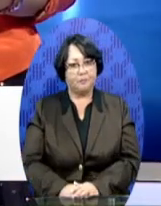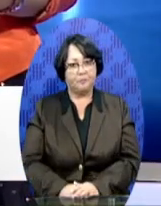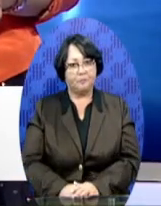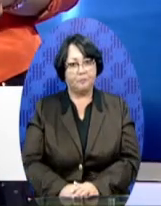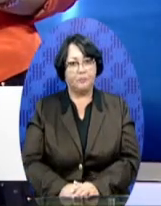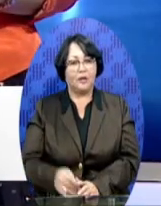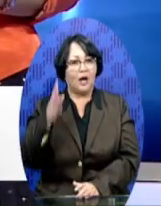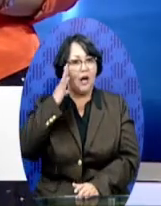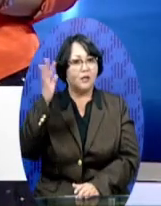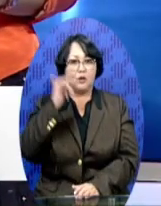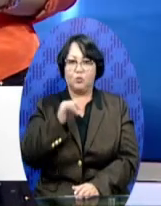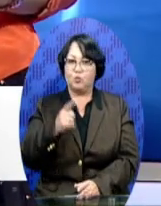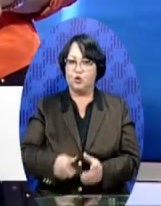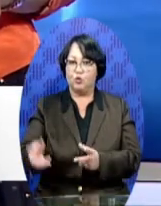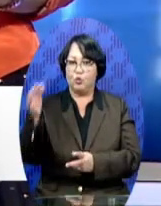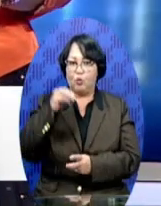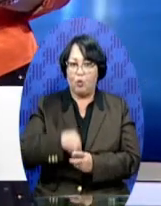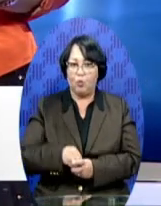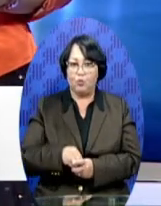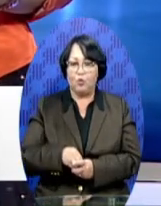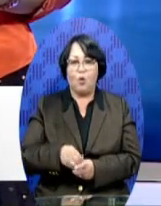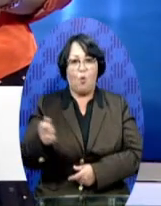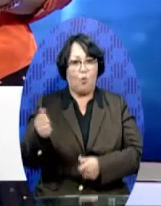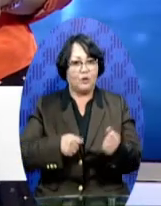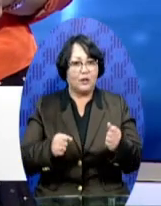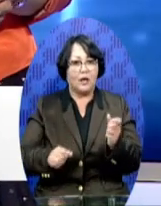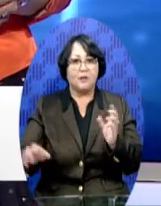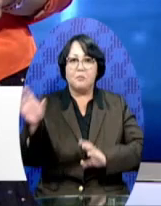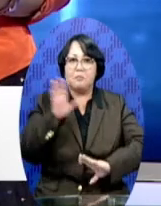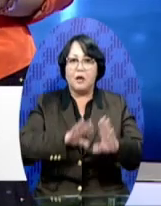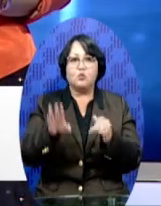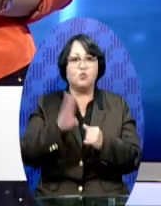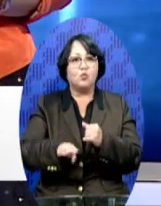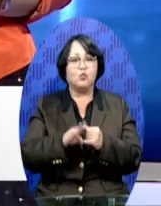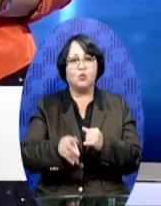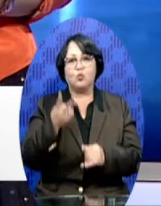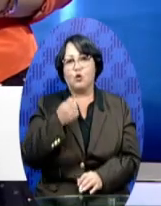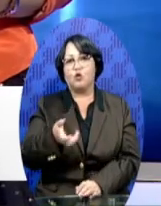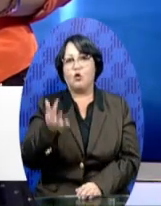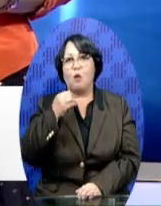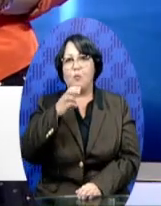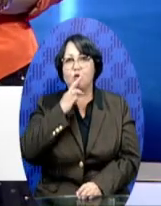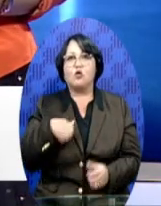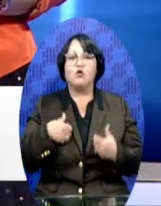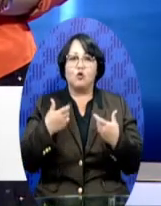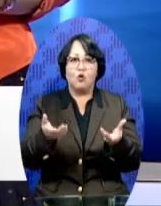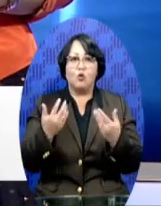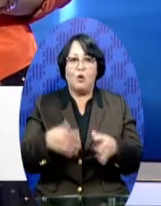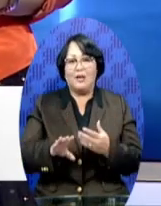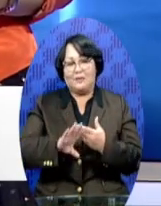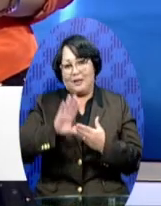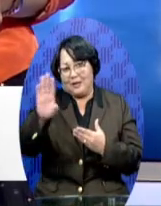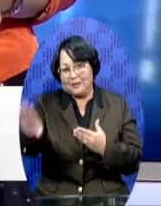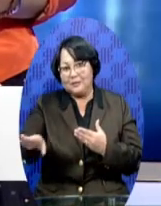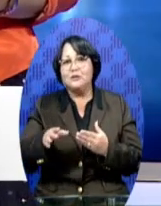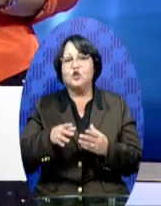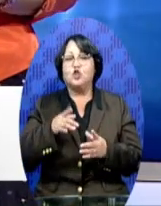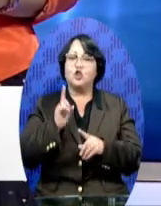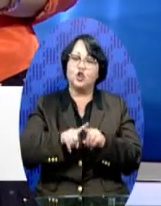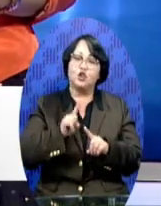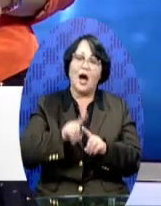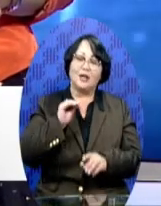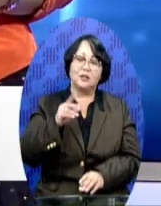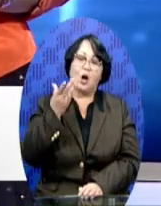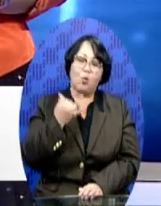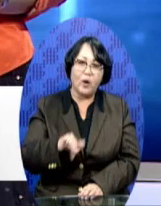За гадаадын хөрөнгө оруулалт болон худалдааны нөхцөл байдлын сүүлийн үеийн тоо мэдээллийг дурдтагд юм байна. Цаашид хөдөө аж ахуй, мал аж ахуйн салбарт